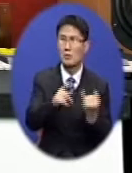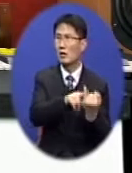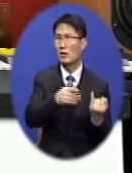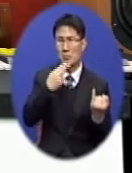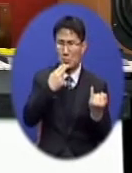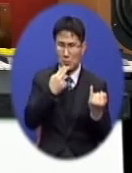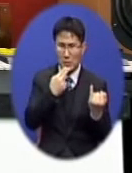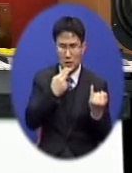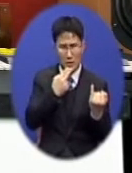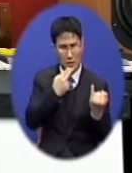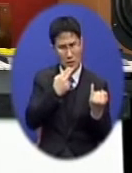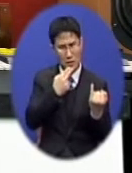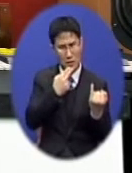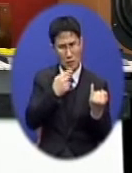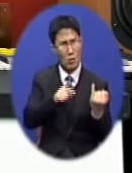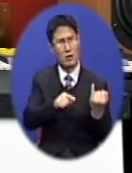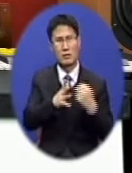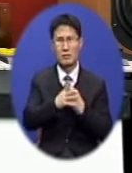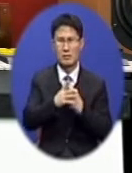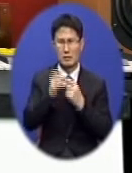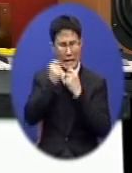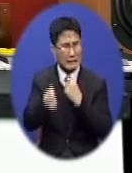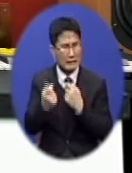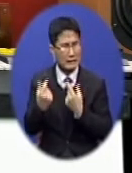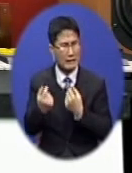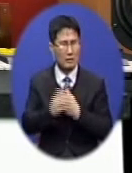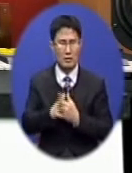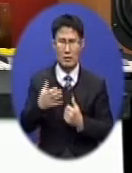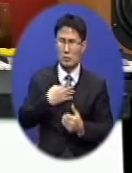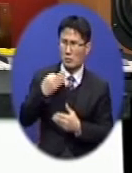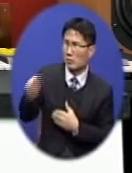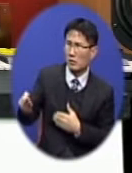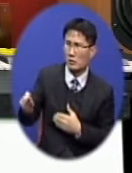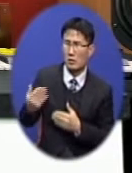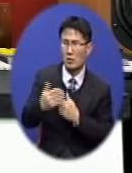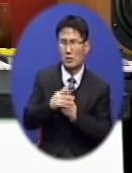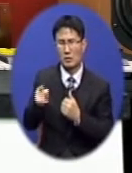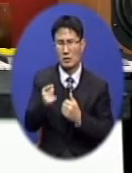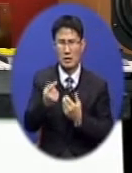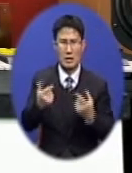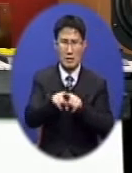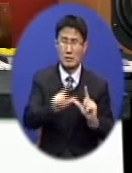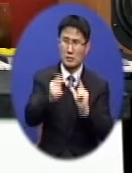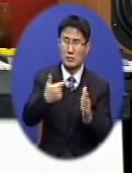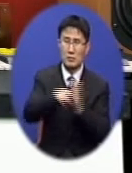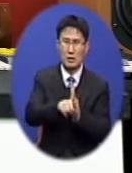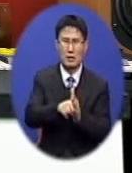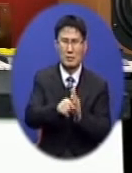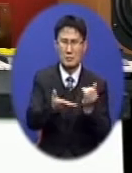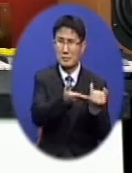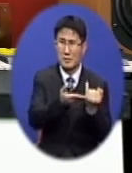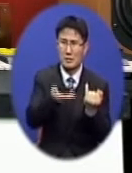그래서 아차 이거 사기당했구나. 돈 몇백만 원 들여서 해온 뒤 살려고 데려온 여자제 몇백만 원 들여서